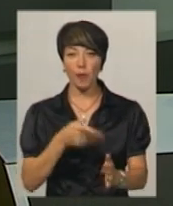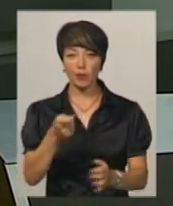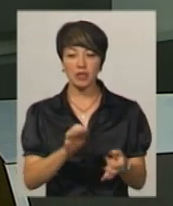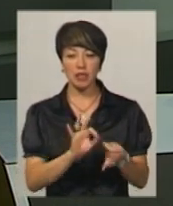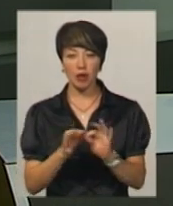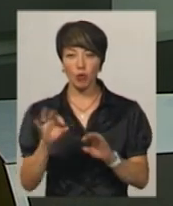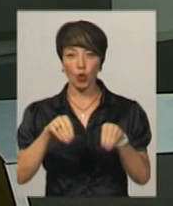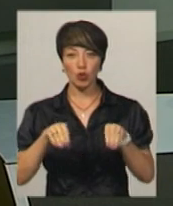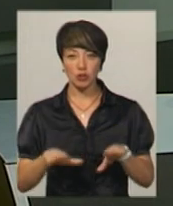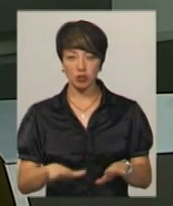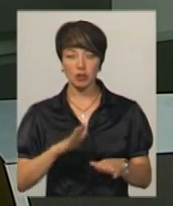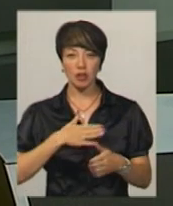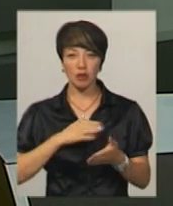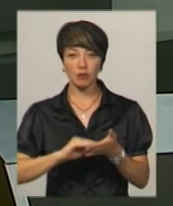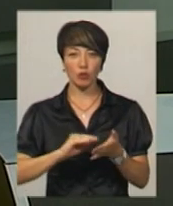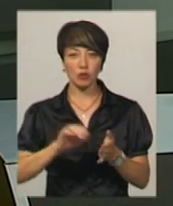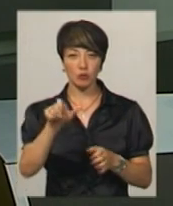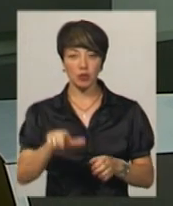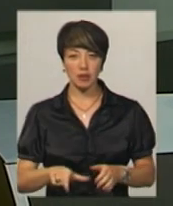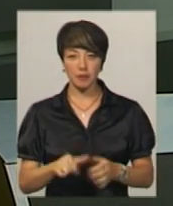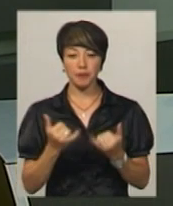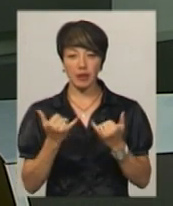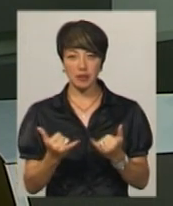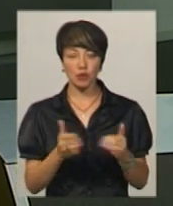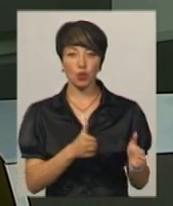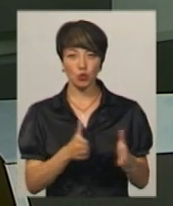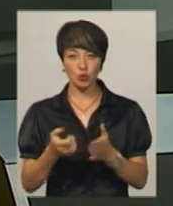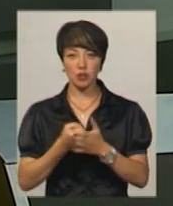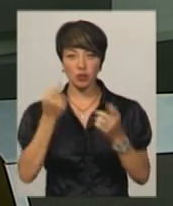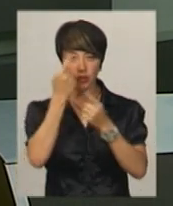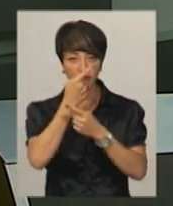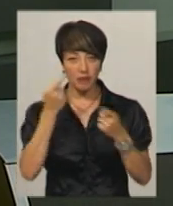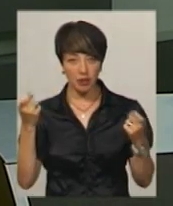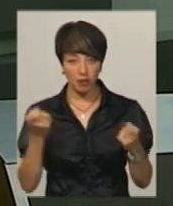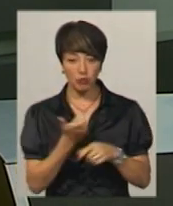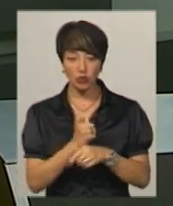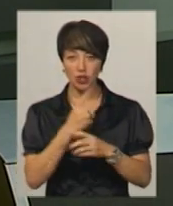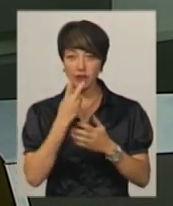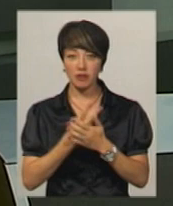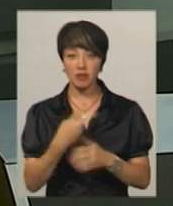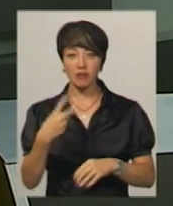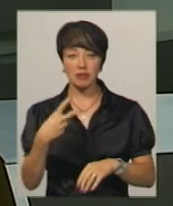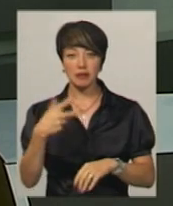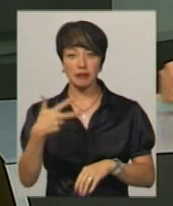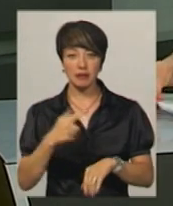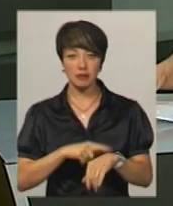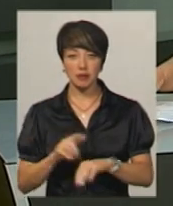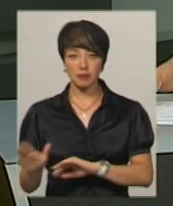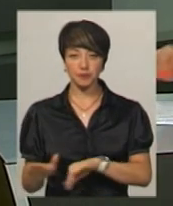Детальніше про рішення у сюжеті наших луцьких колег. Наразі сюжет готується до ефіру, більше дивіться о